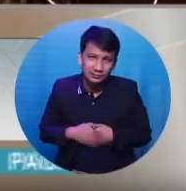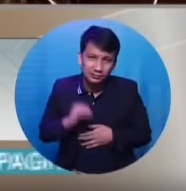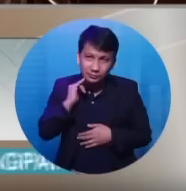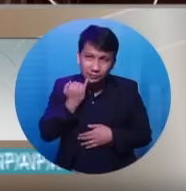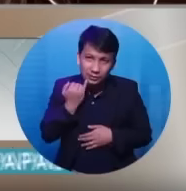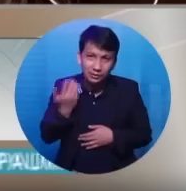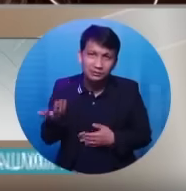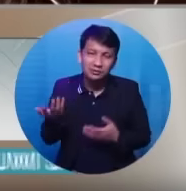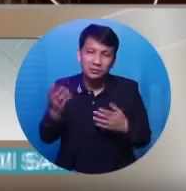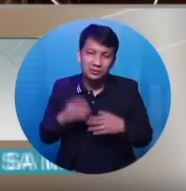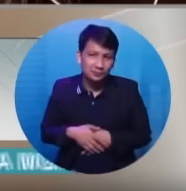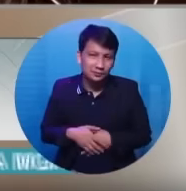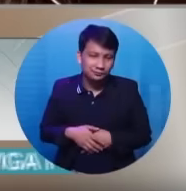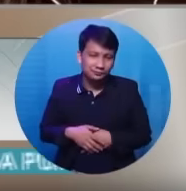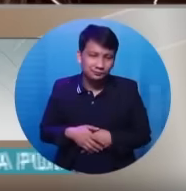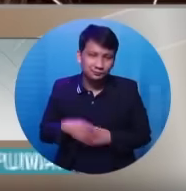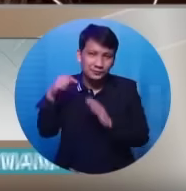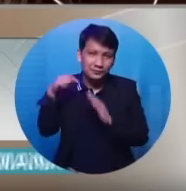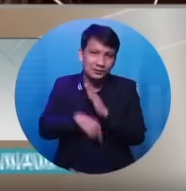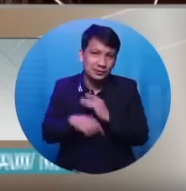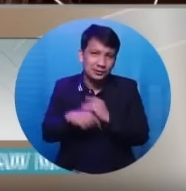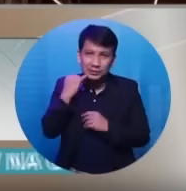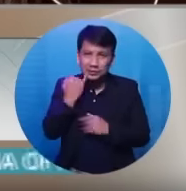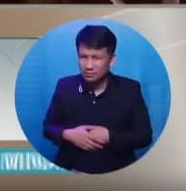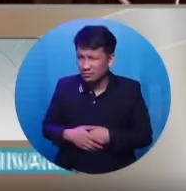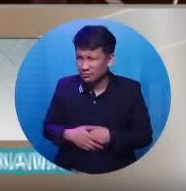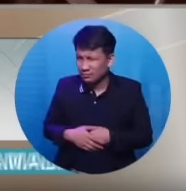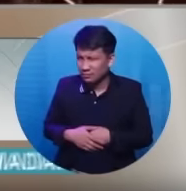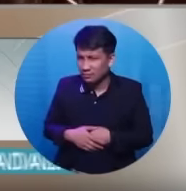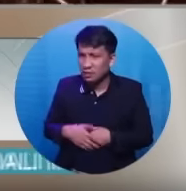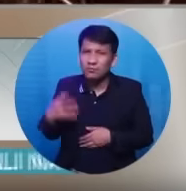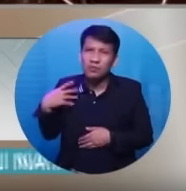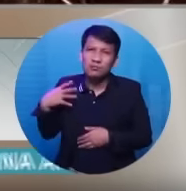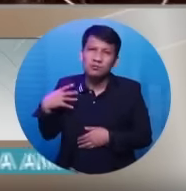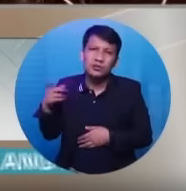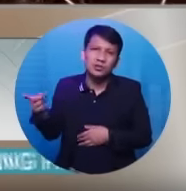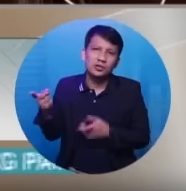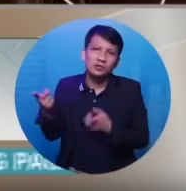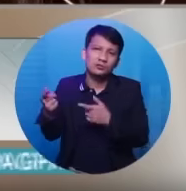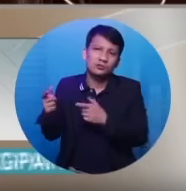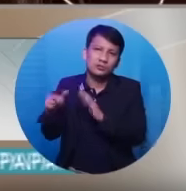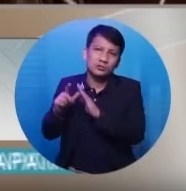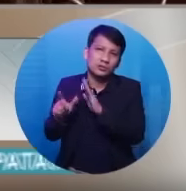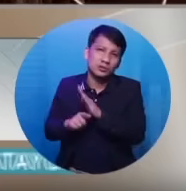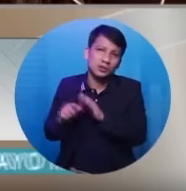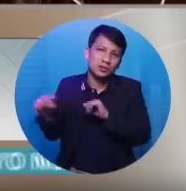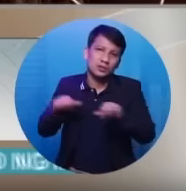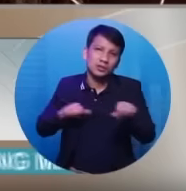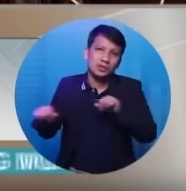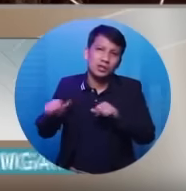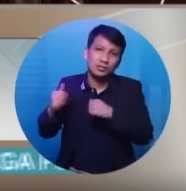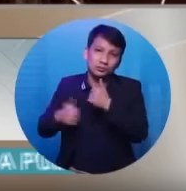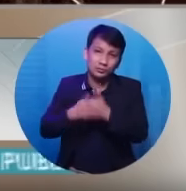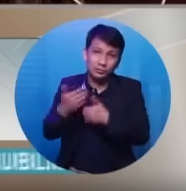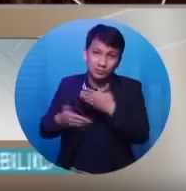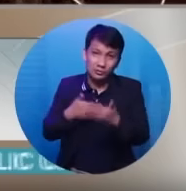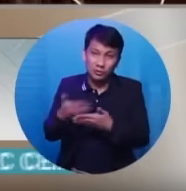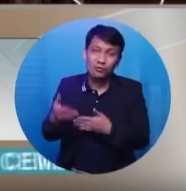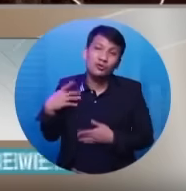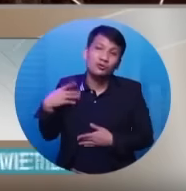medyo parang di na rin umabot sa mga ano, sa mga insulto. Antayin ko na lang po yung legal actions na gagawin nila. Tama, sir. Yun na lang po,